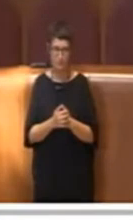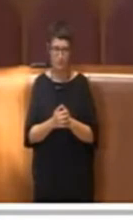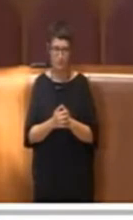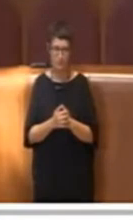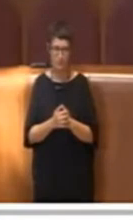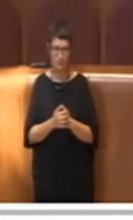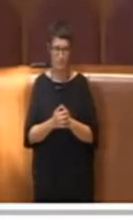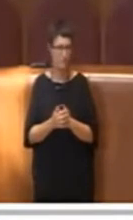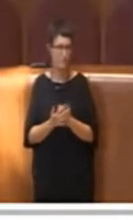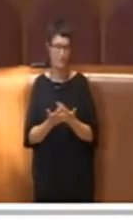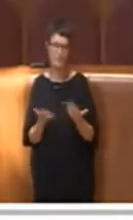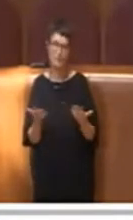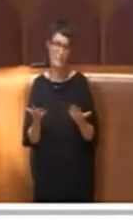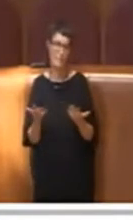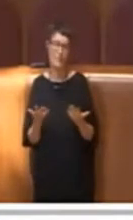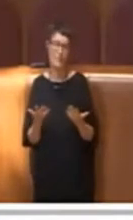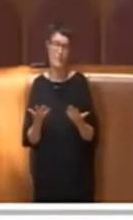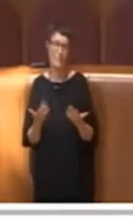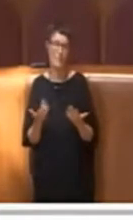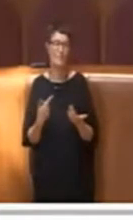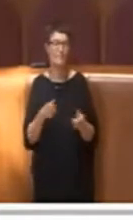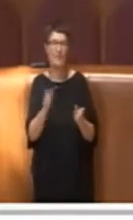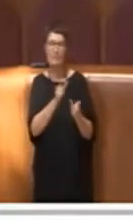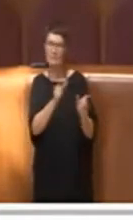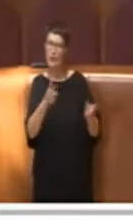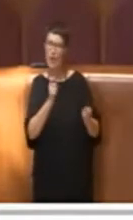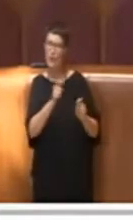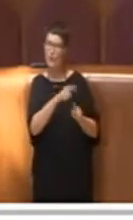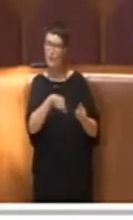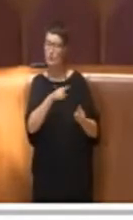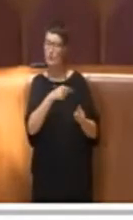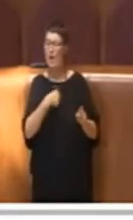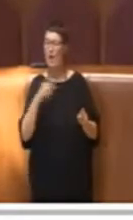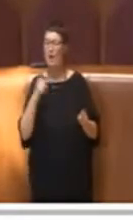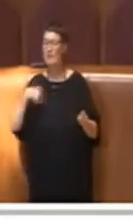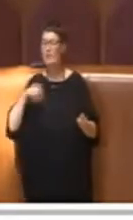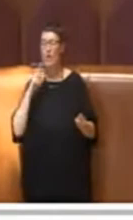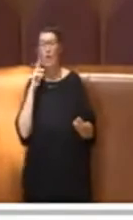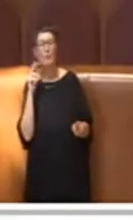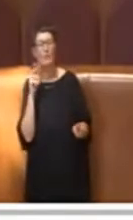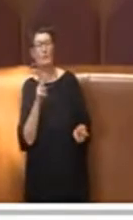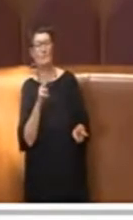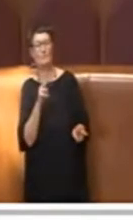questi nostri concittadini perché, ripeto,